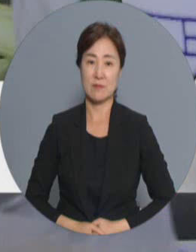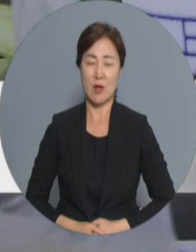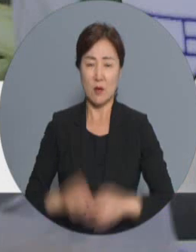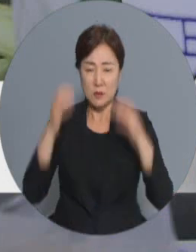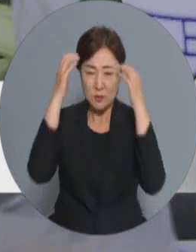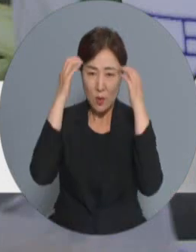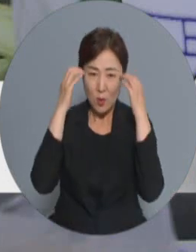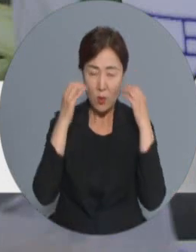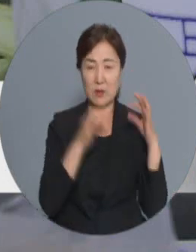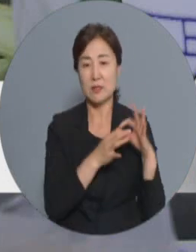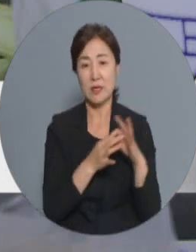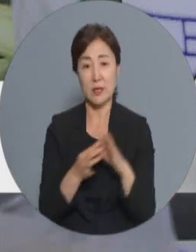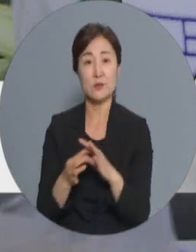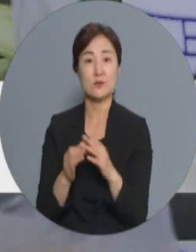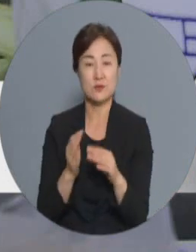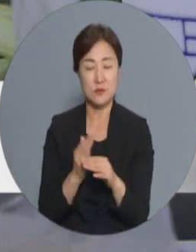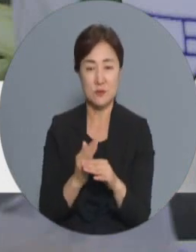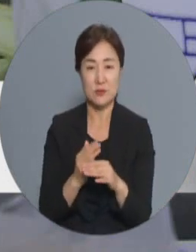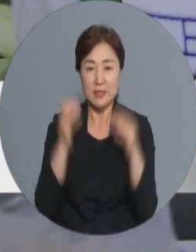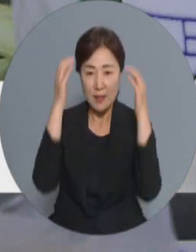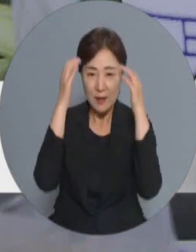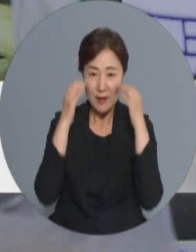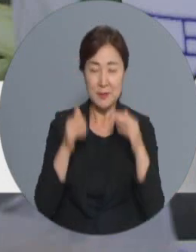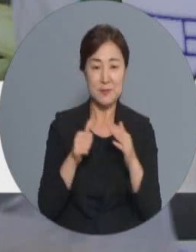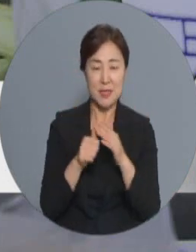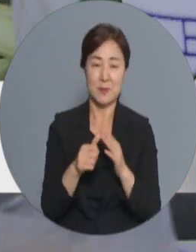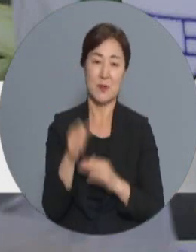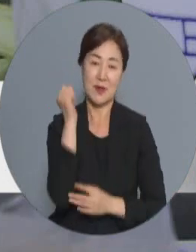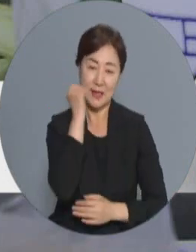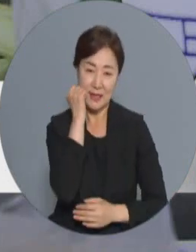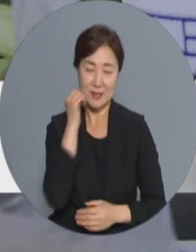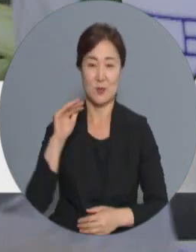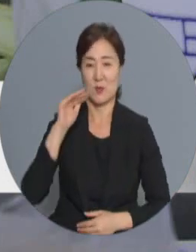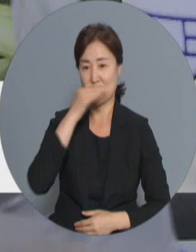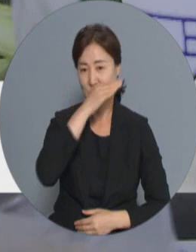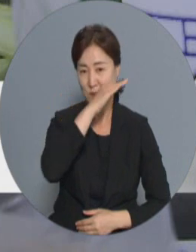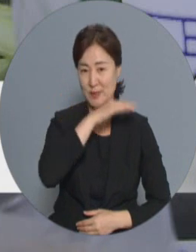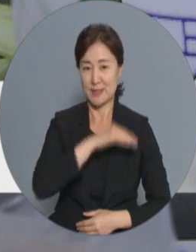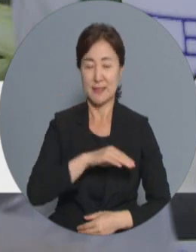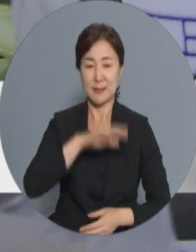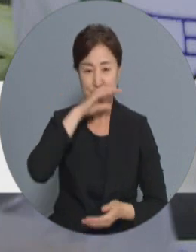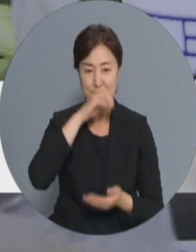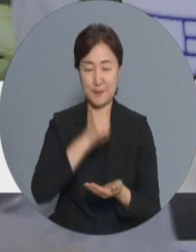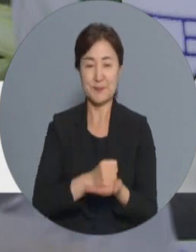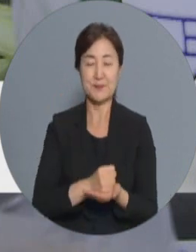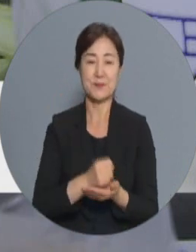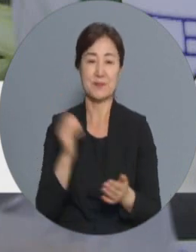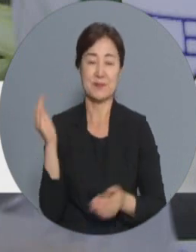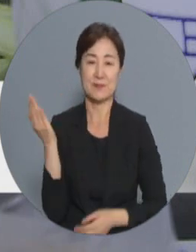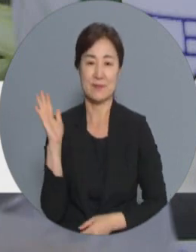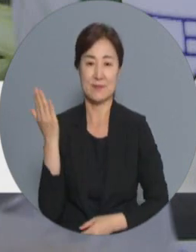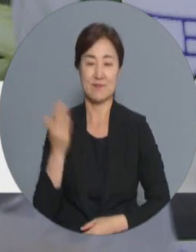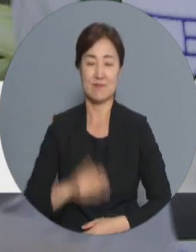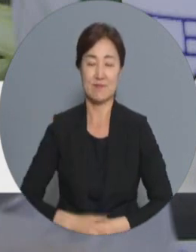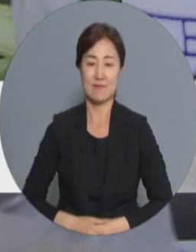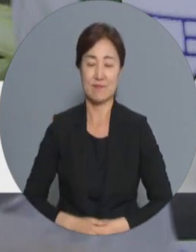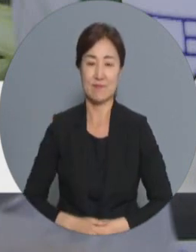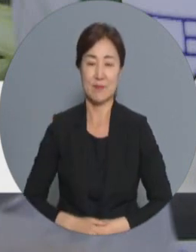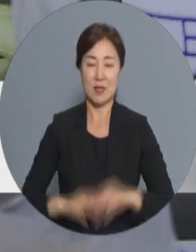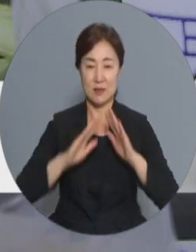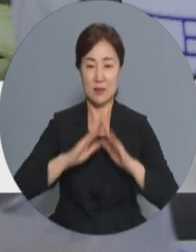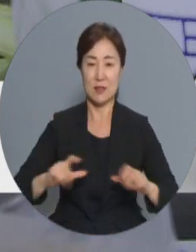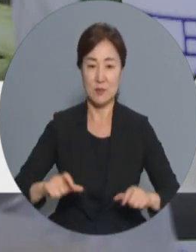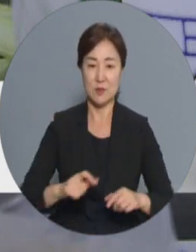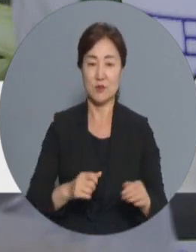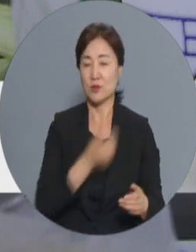무더위가 기승을 부리고 있는 요즘 여름철 대표 간식 옥수수가 제철을 맞았습니다. 매년 이맘때면 전남의